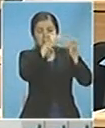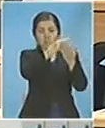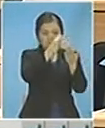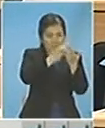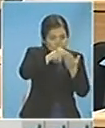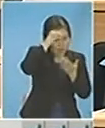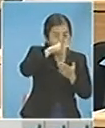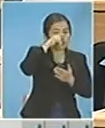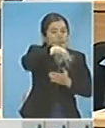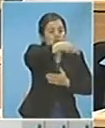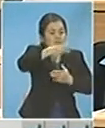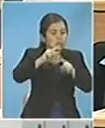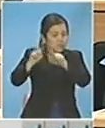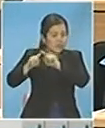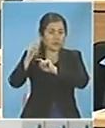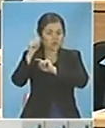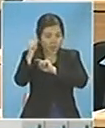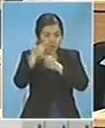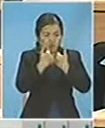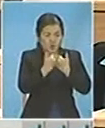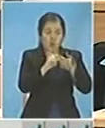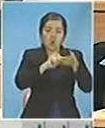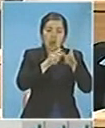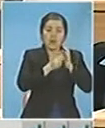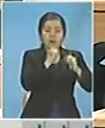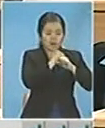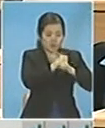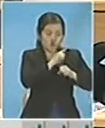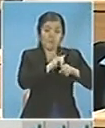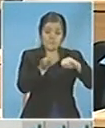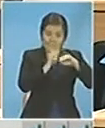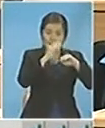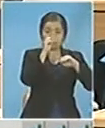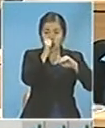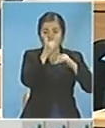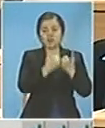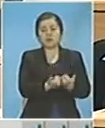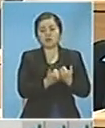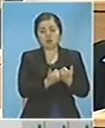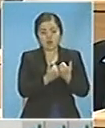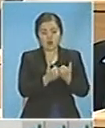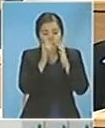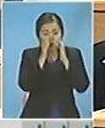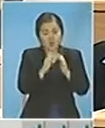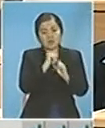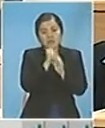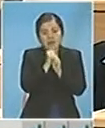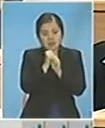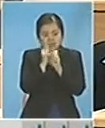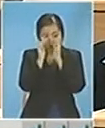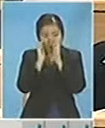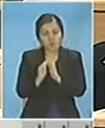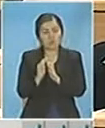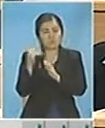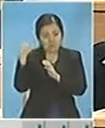การเพิ่มเติมขึ้นมาอีกเป็นการขยายขอบเขตงานแต่จำนวนคนก็มีบุคลาก